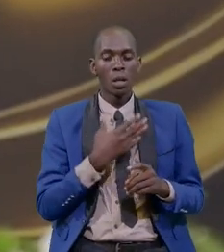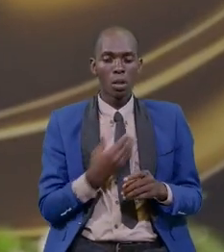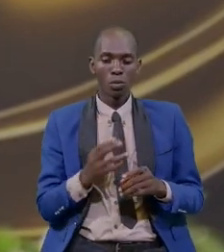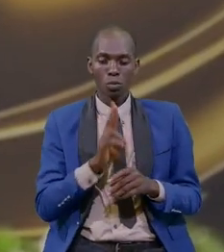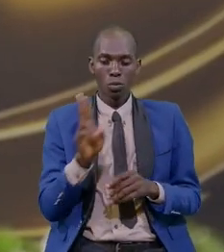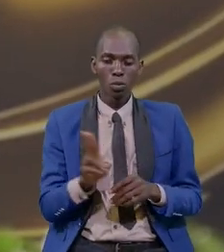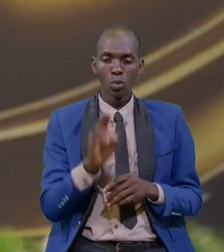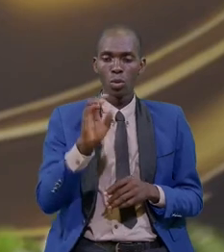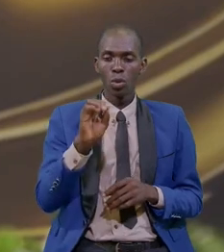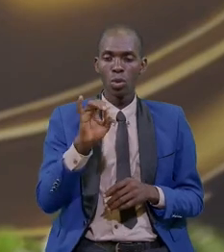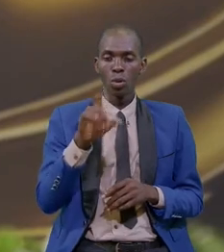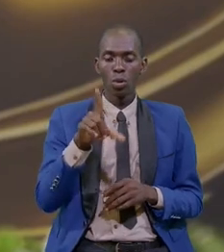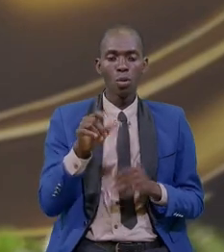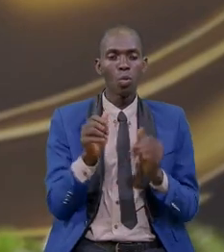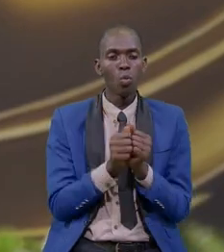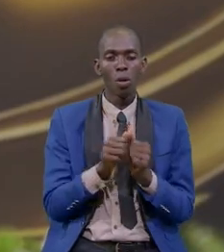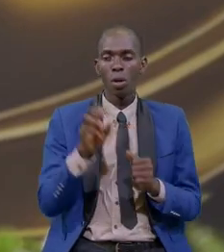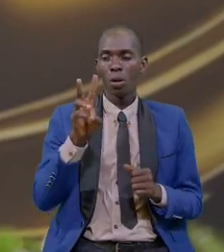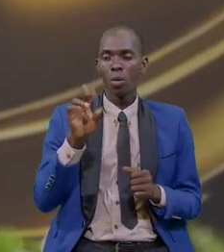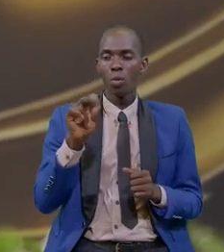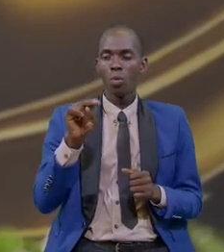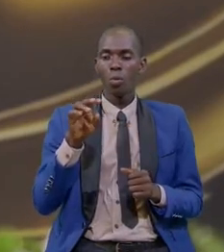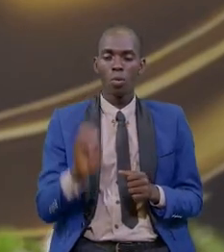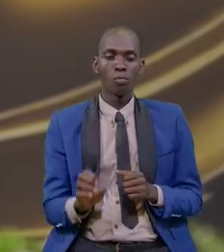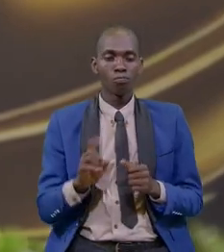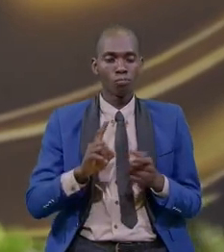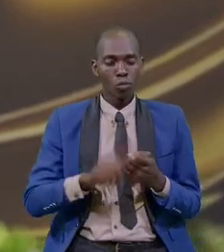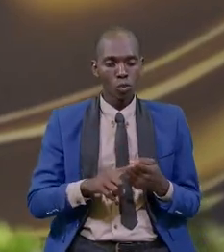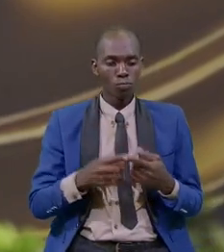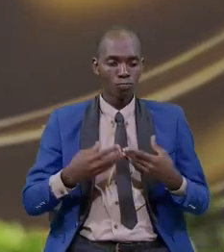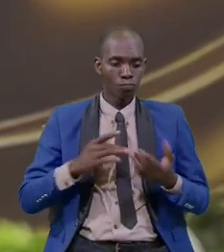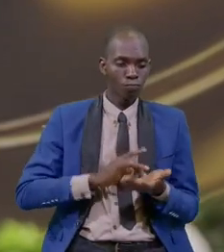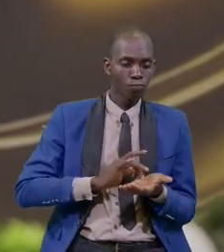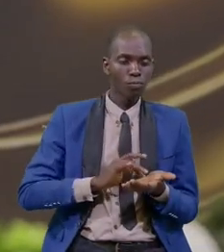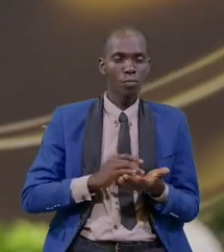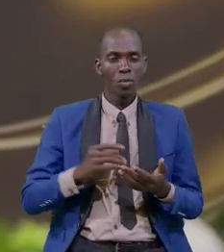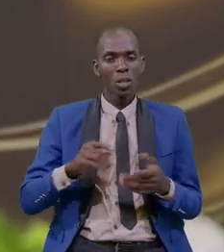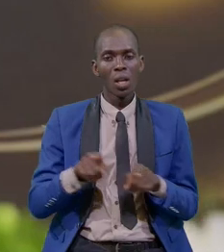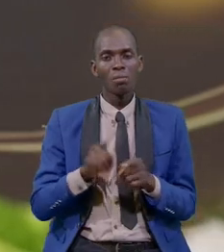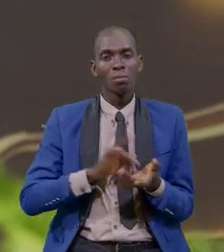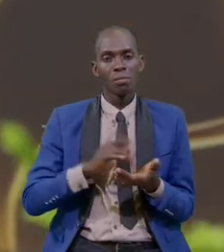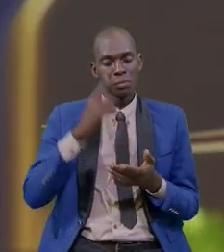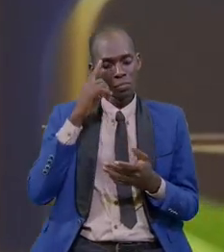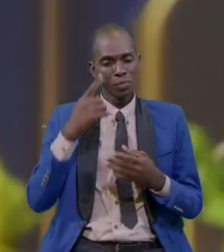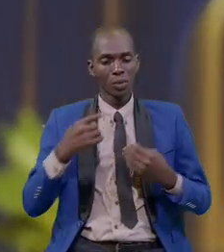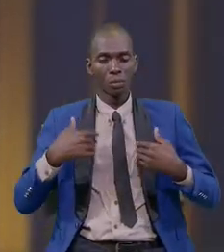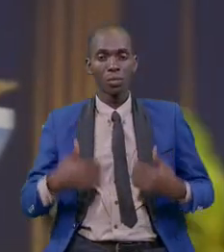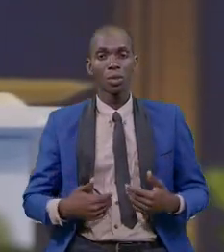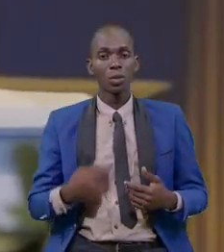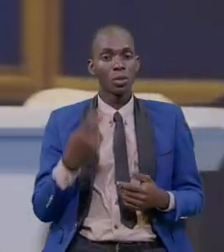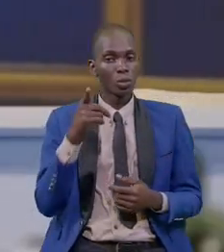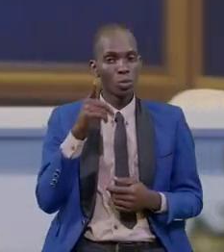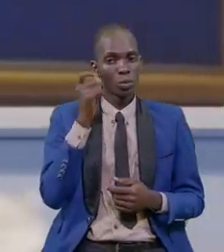l'huile et du vin. Il versa de l'huile et du vin. Vous avez compris là